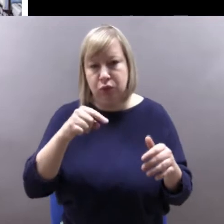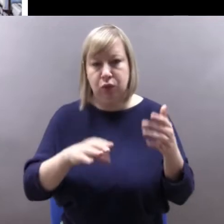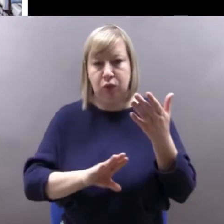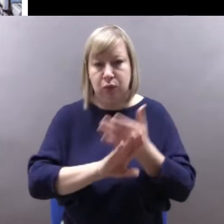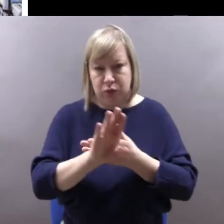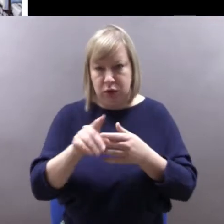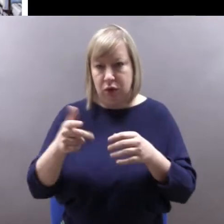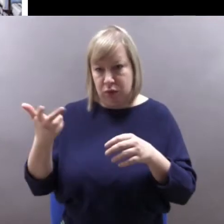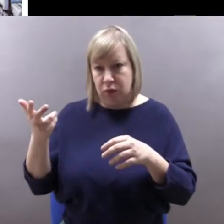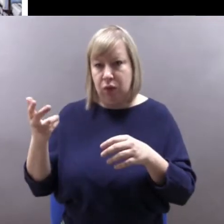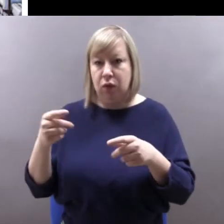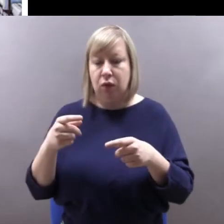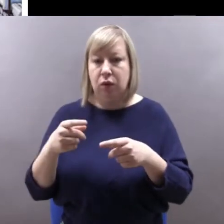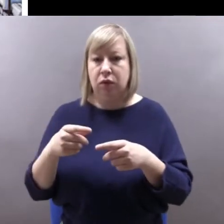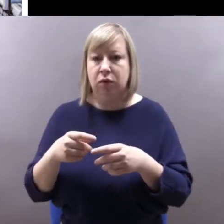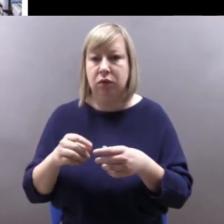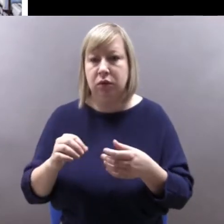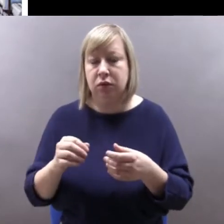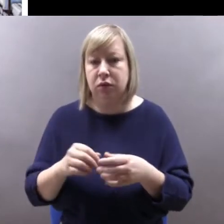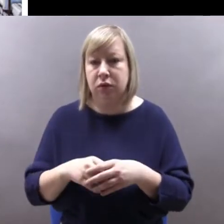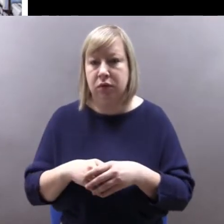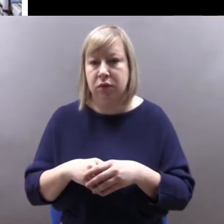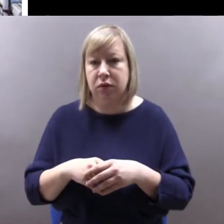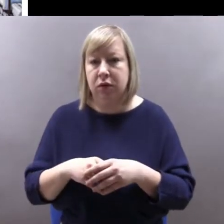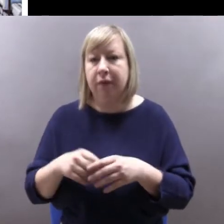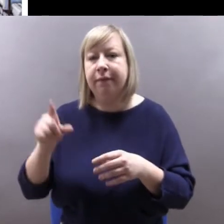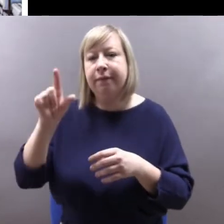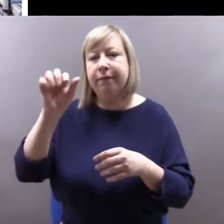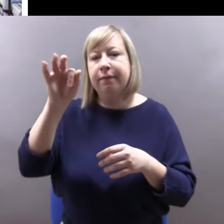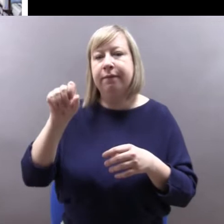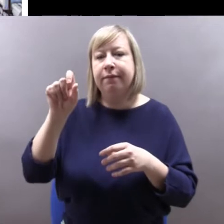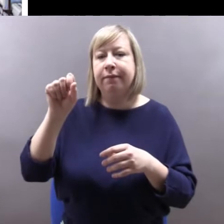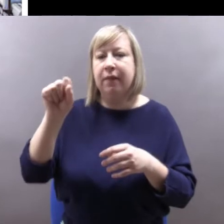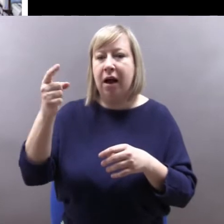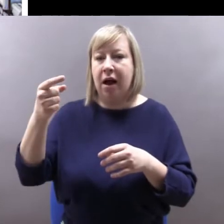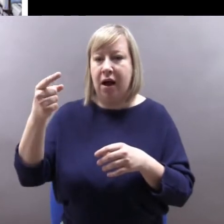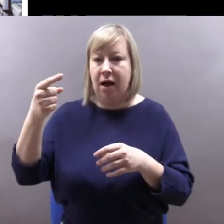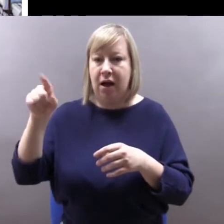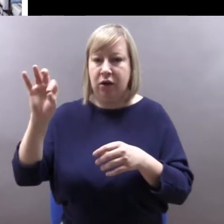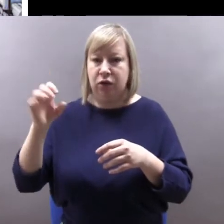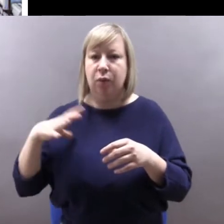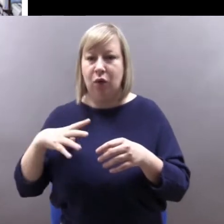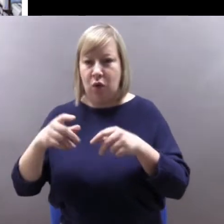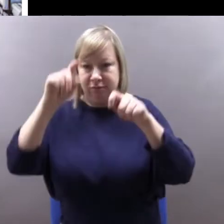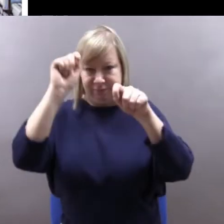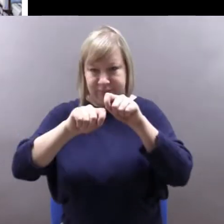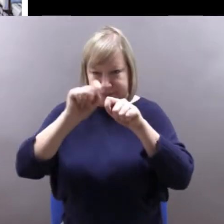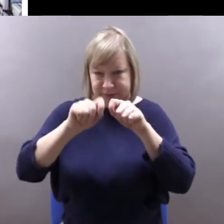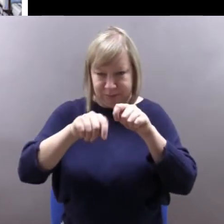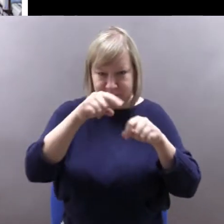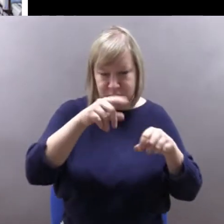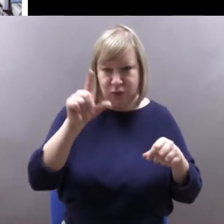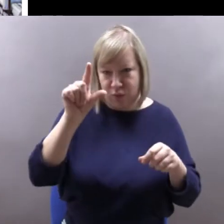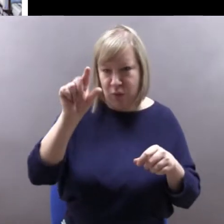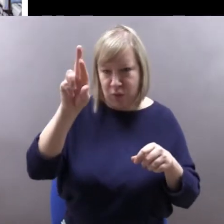wiele. Nie wszystkie są takie ładne jak ta z tego slajdu. Ta rampa znajduje się w księgarni na poziomie